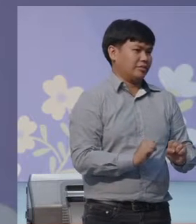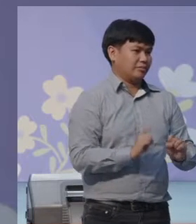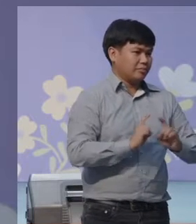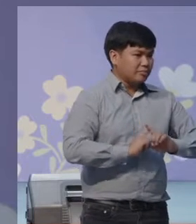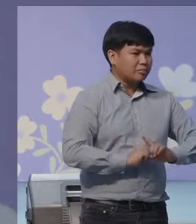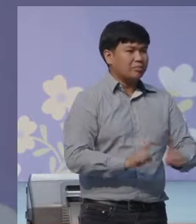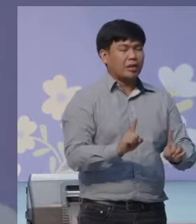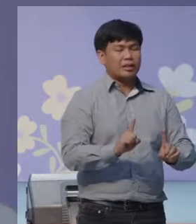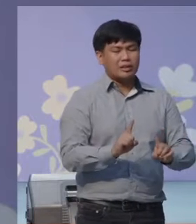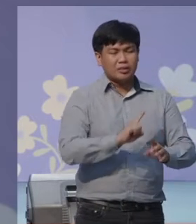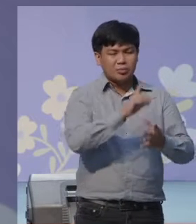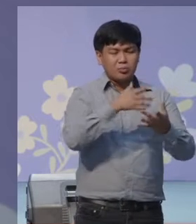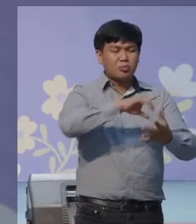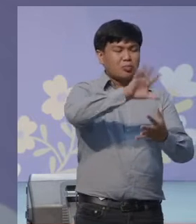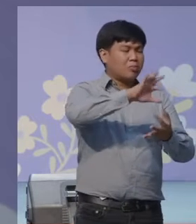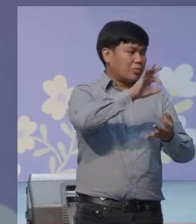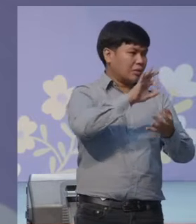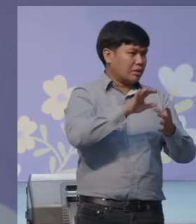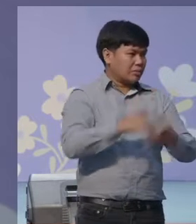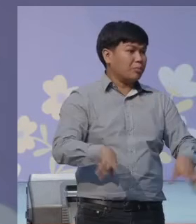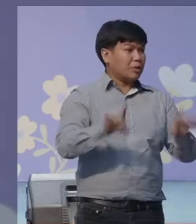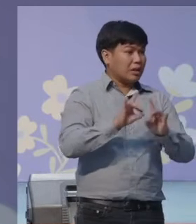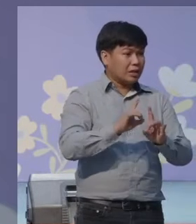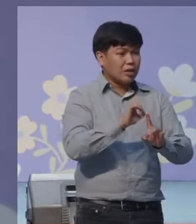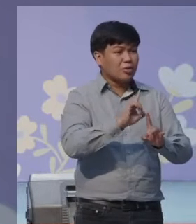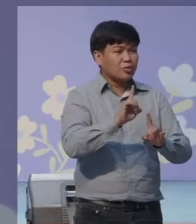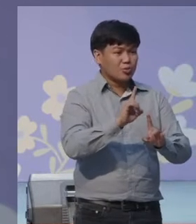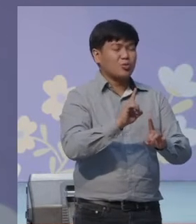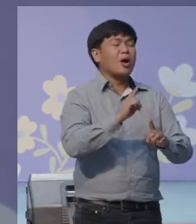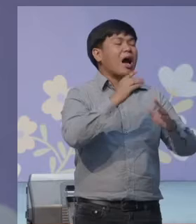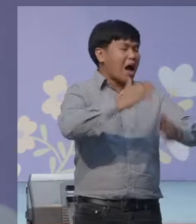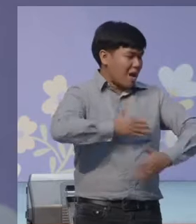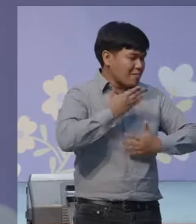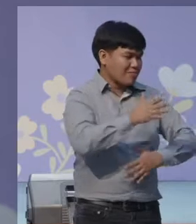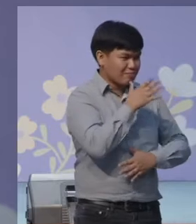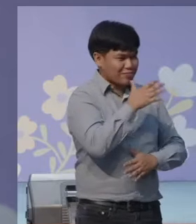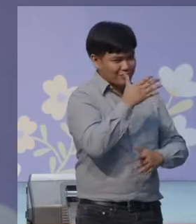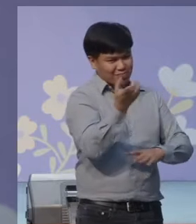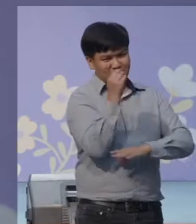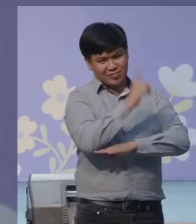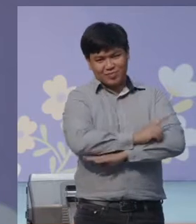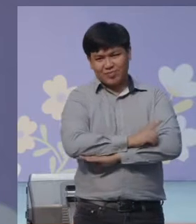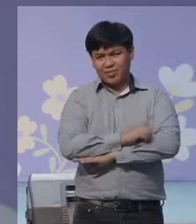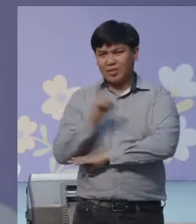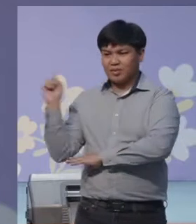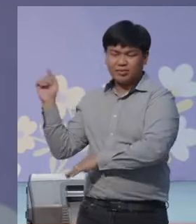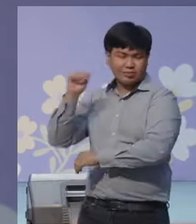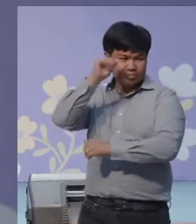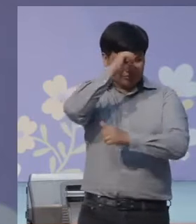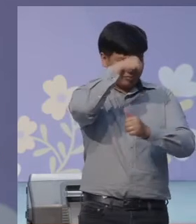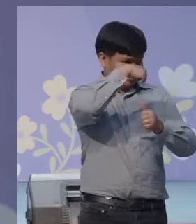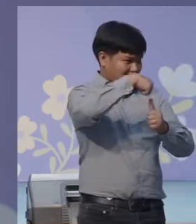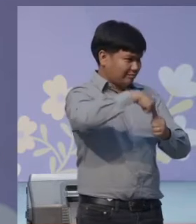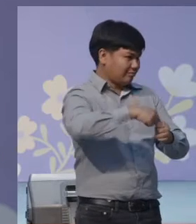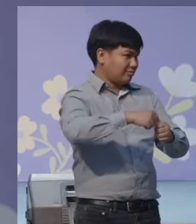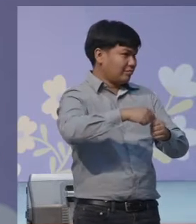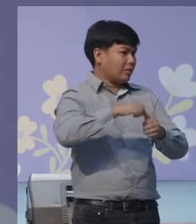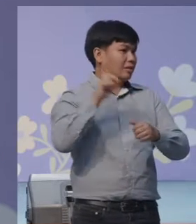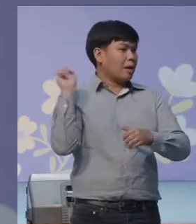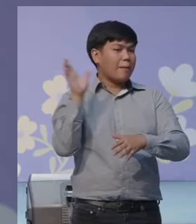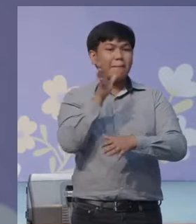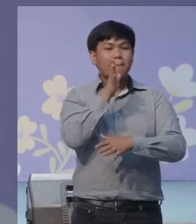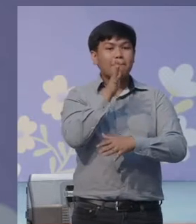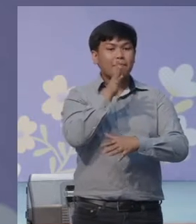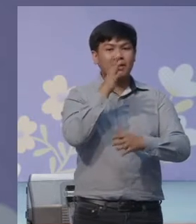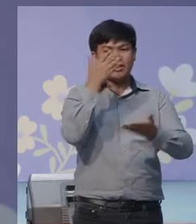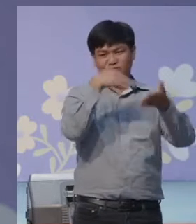yung mga anak. Maligayang pagbati. At naalala ko rin ang aking ina, siya'y nasa langit